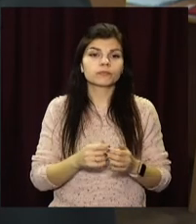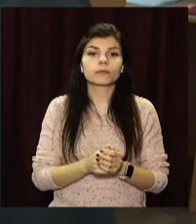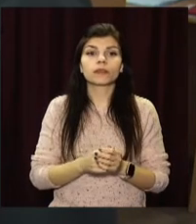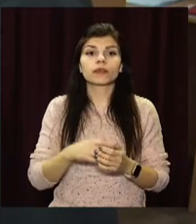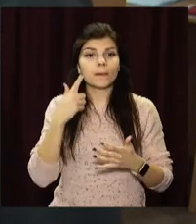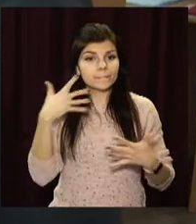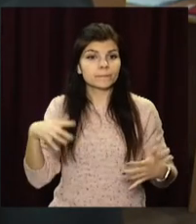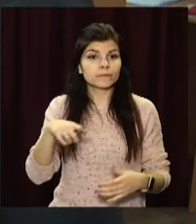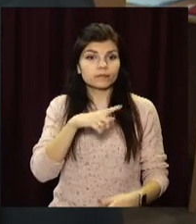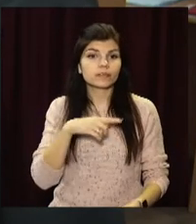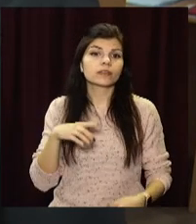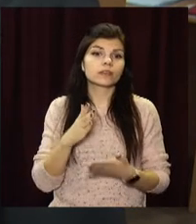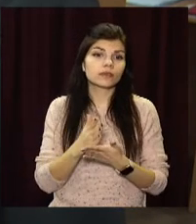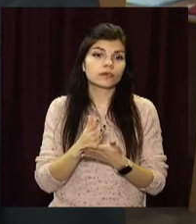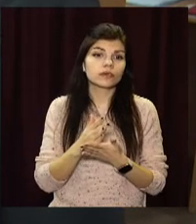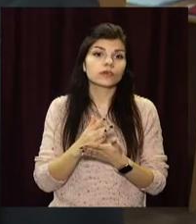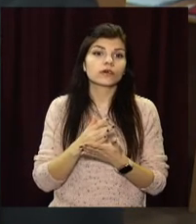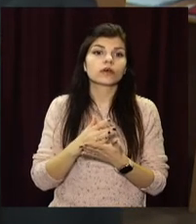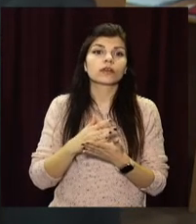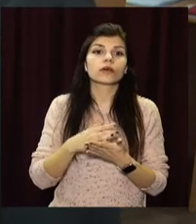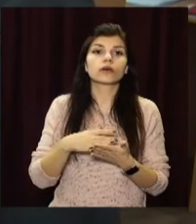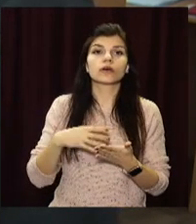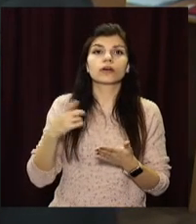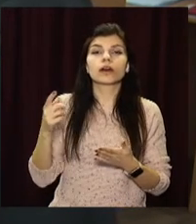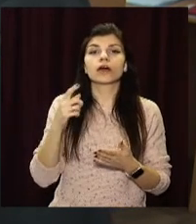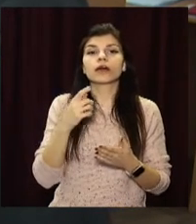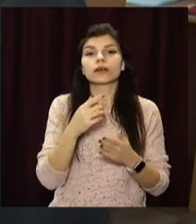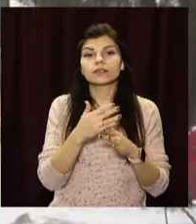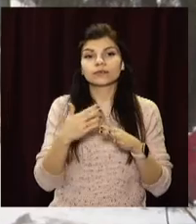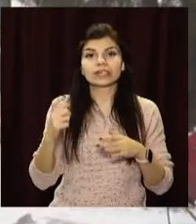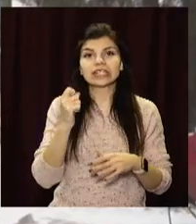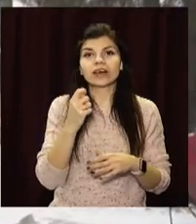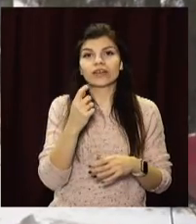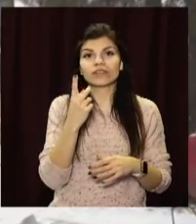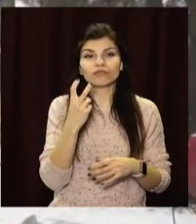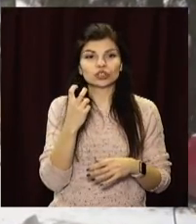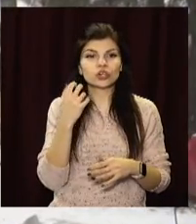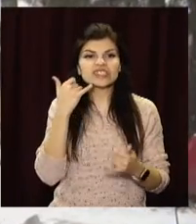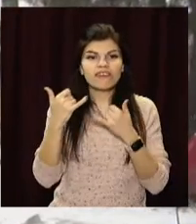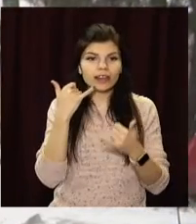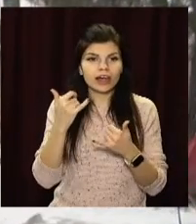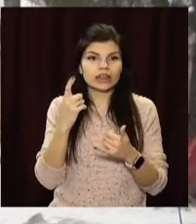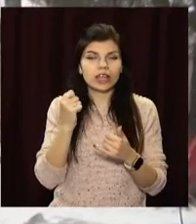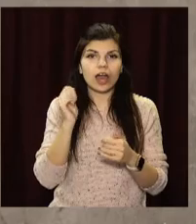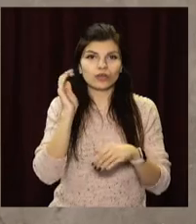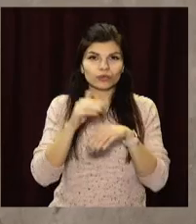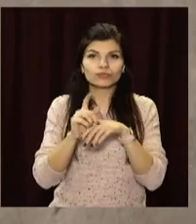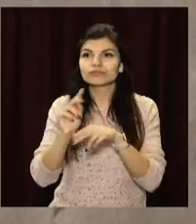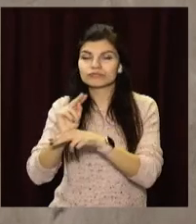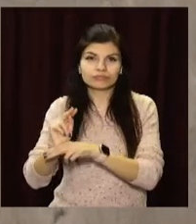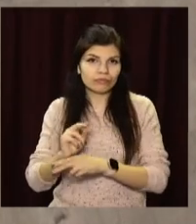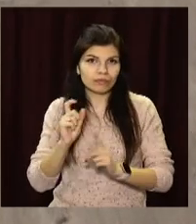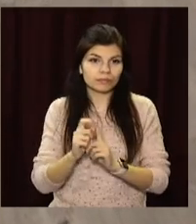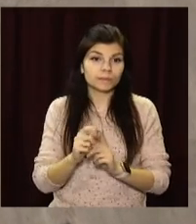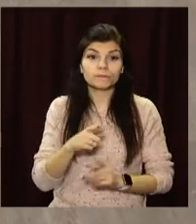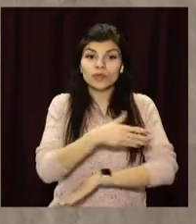викликів. Це десь вони зараз відпрацьовують до 200 звернень на добу. А ось, власне, і підтвердження слів. Ввечері у